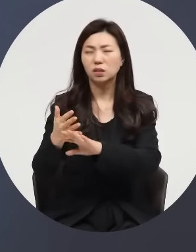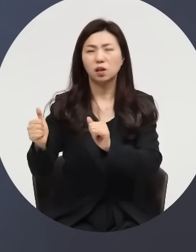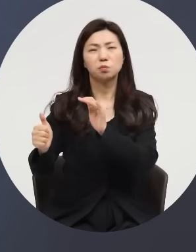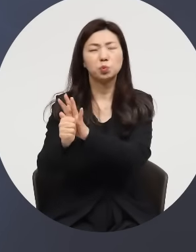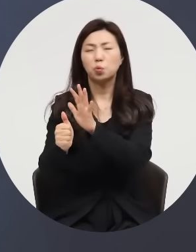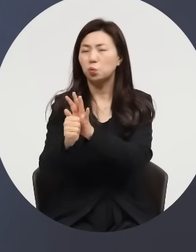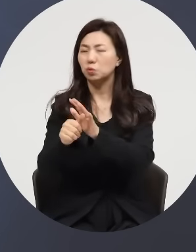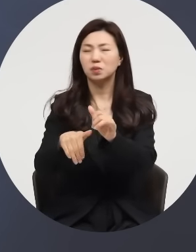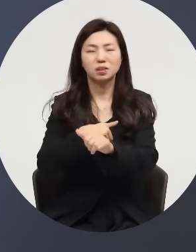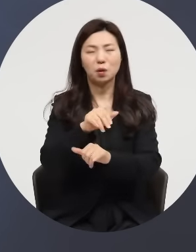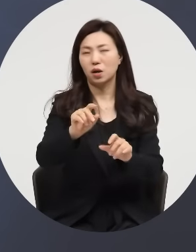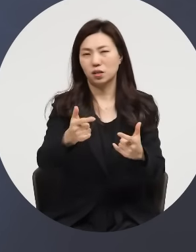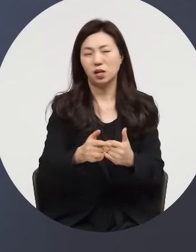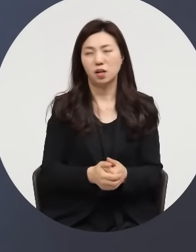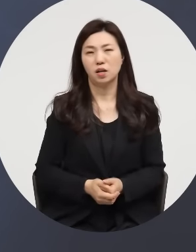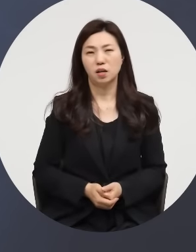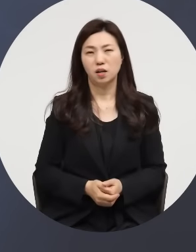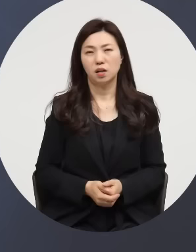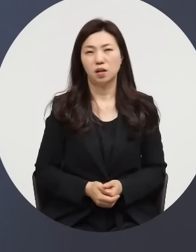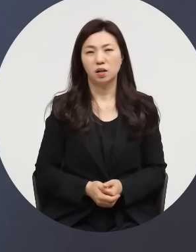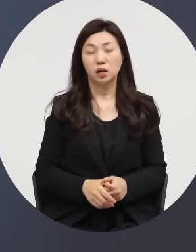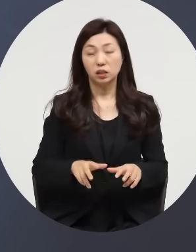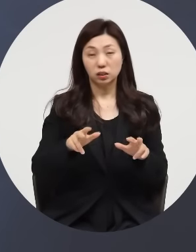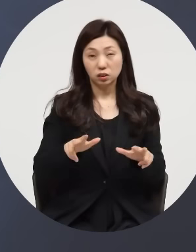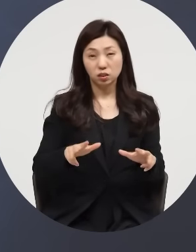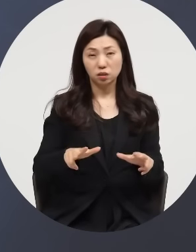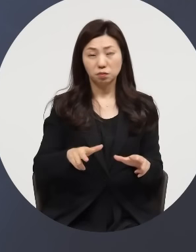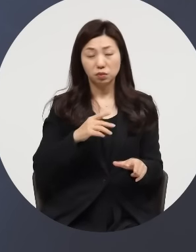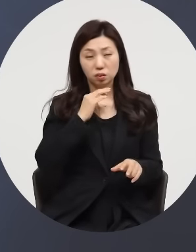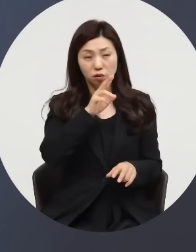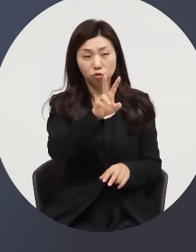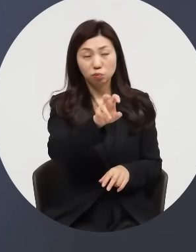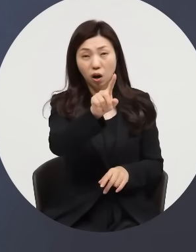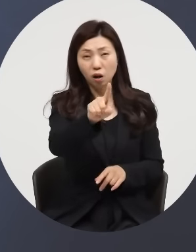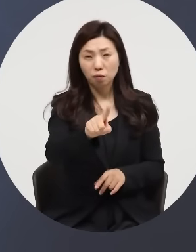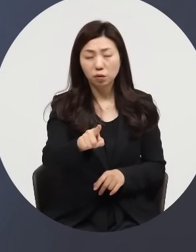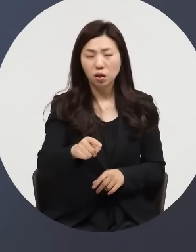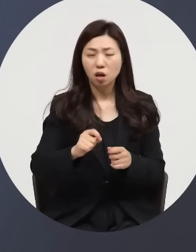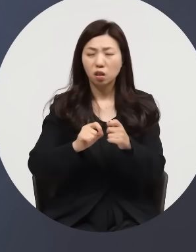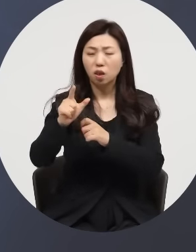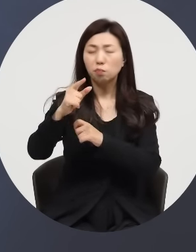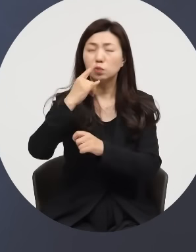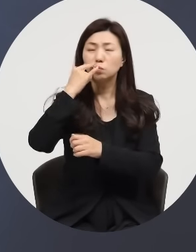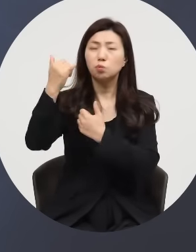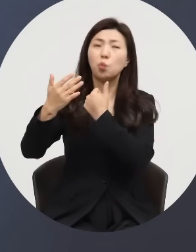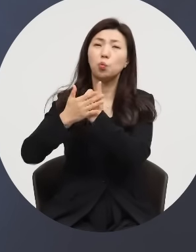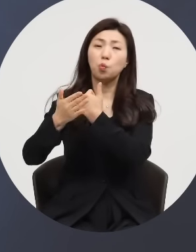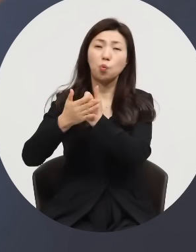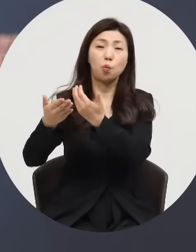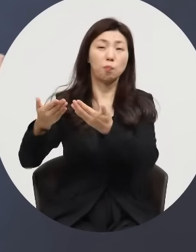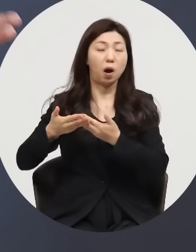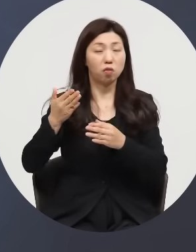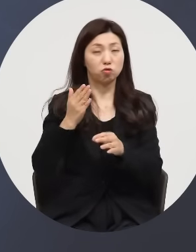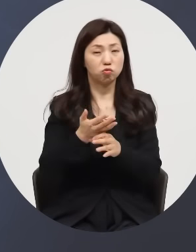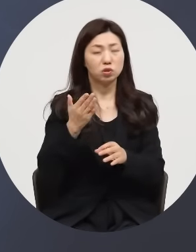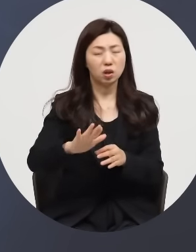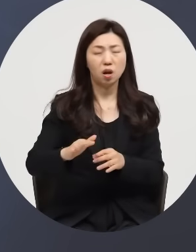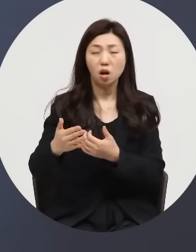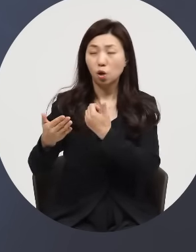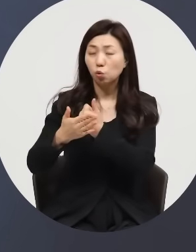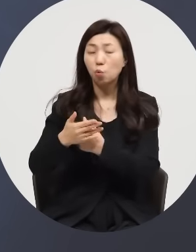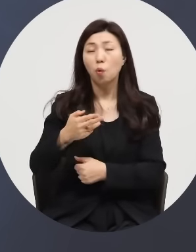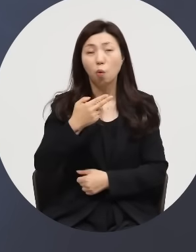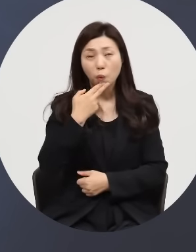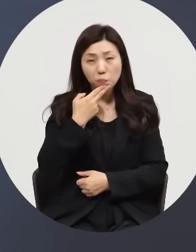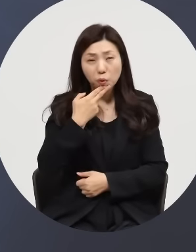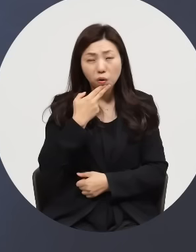된다. 다른 아이들 같으면 그 나이에 다 부모로부터 오히려 도움을 받고 살아야 될 처지인데 도움을 안 받는 것만 해도